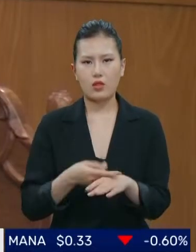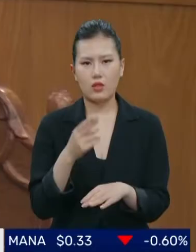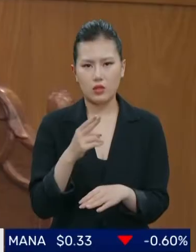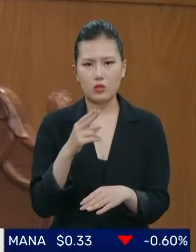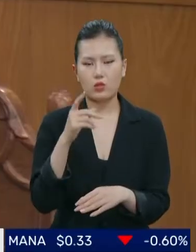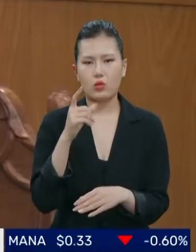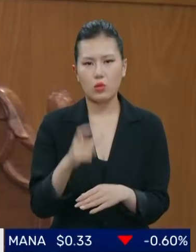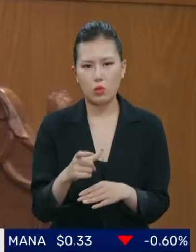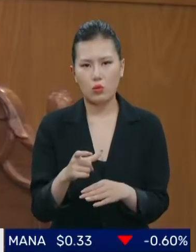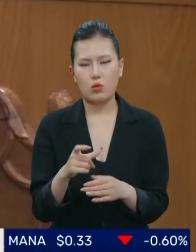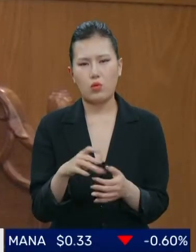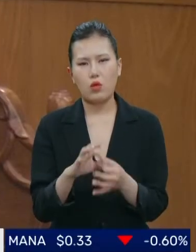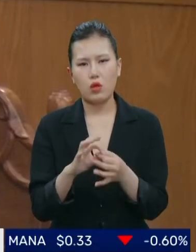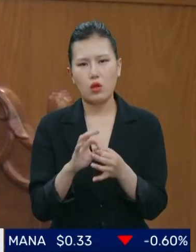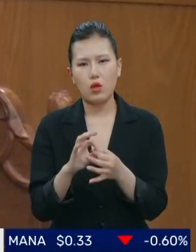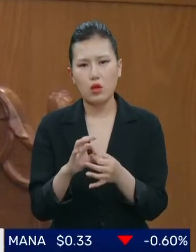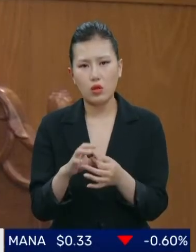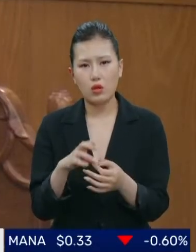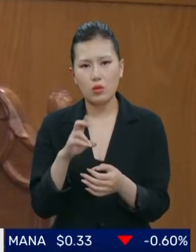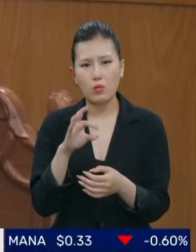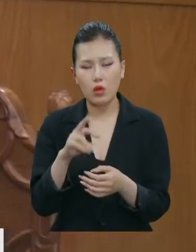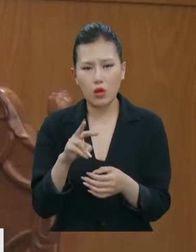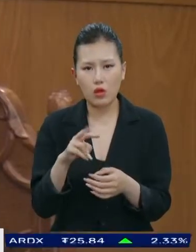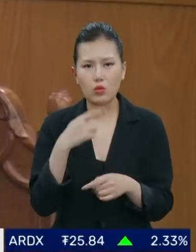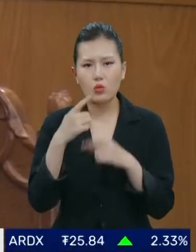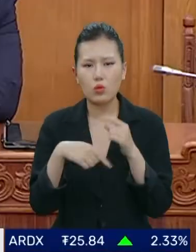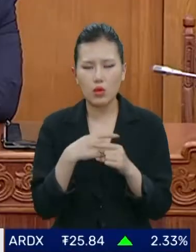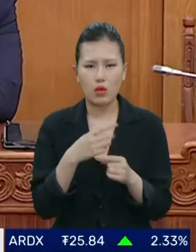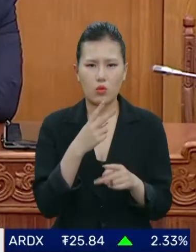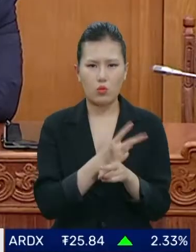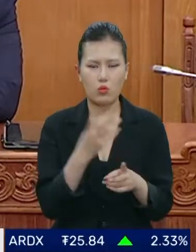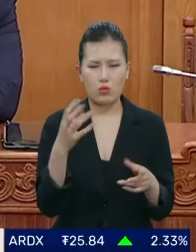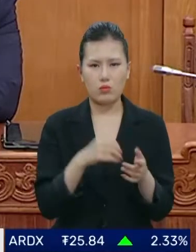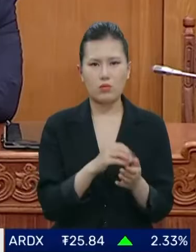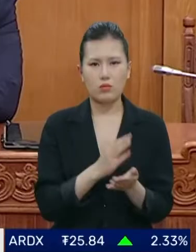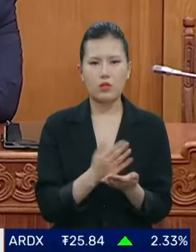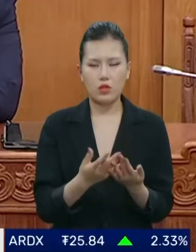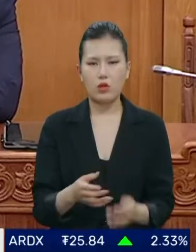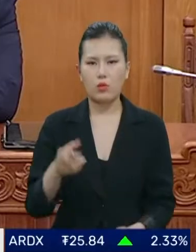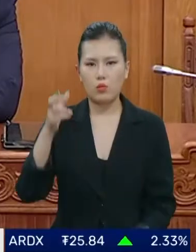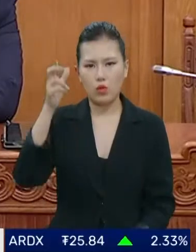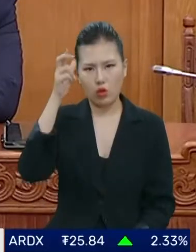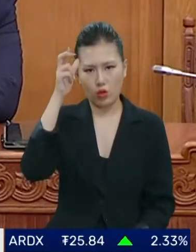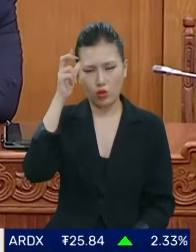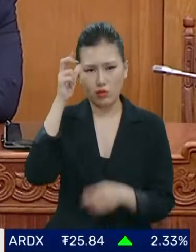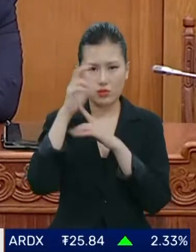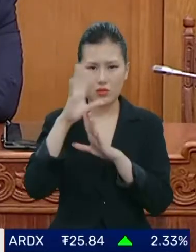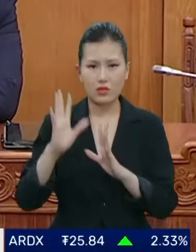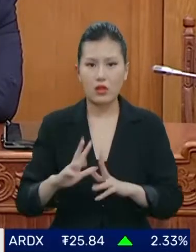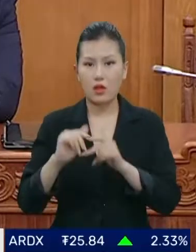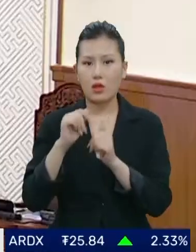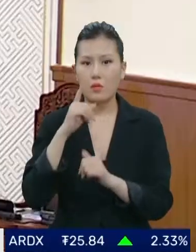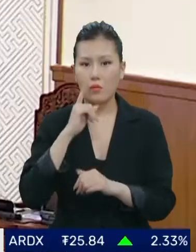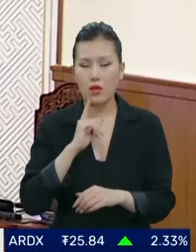чинь өнөөдрийн энэ хууль тогтоомжтой яг л бүтэн агуулгаар хадгалагдчлаас. Боловсролын салбарын засаглалыг сайжруулахын тулд